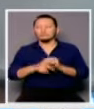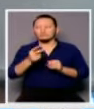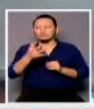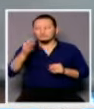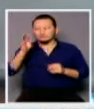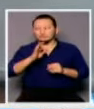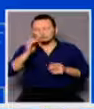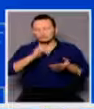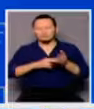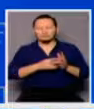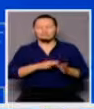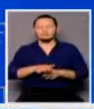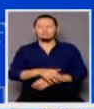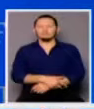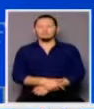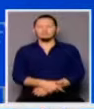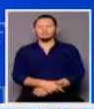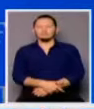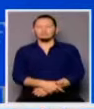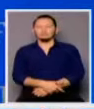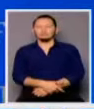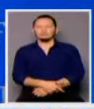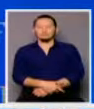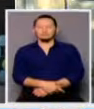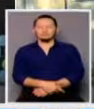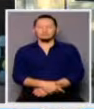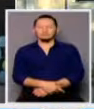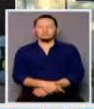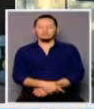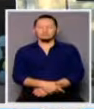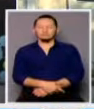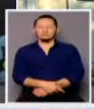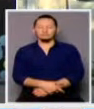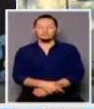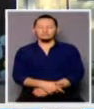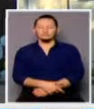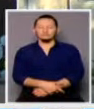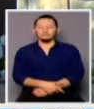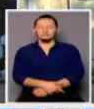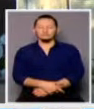өсіру жоспарланған. Эльвира Рахымжан, Тілек Қабылғұмаров, жаңалықтар қызметі, Индер ауданынан.